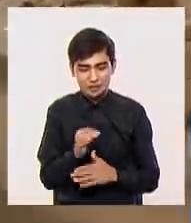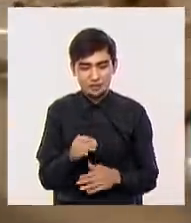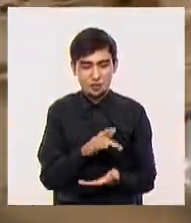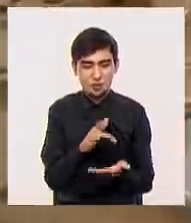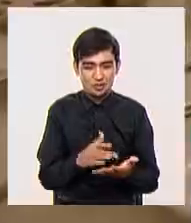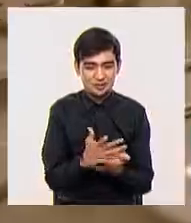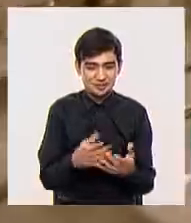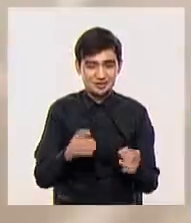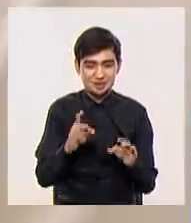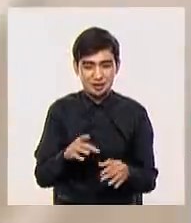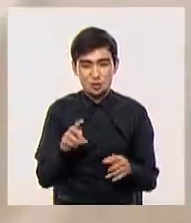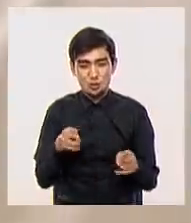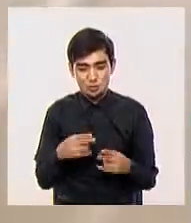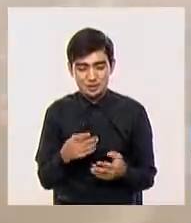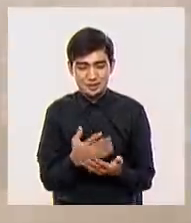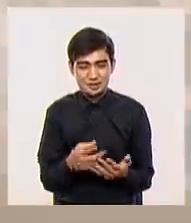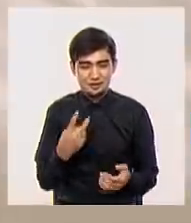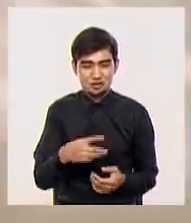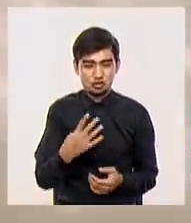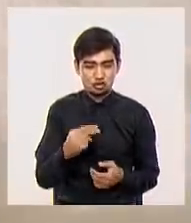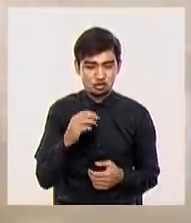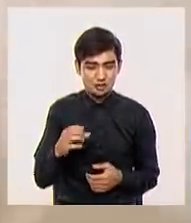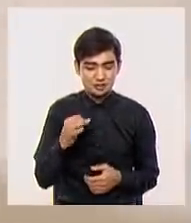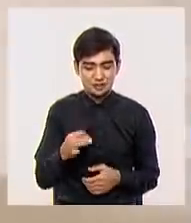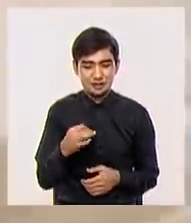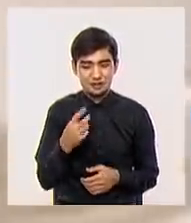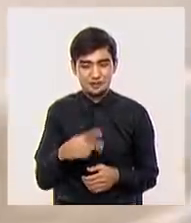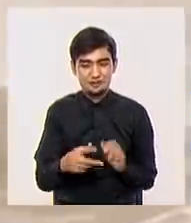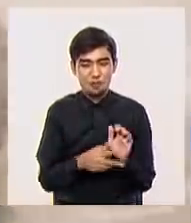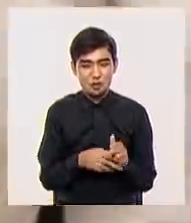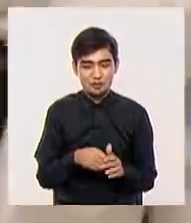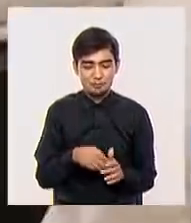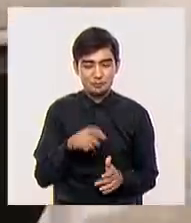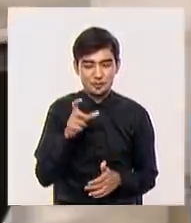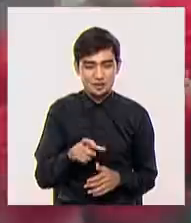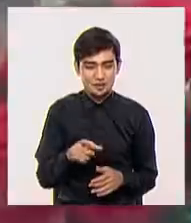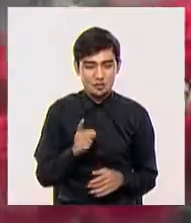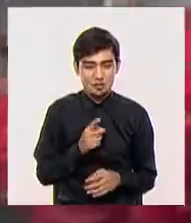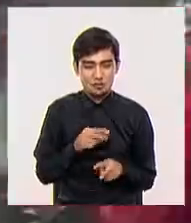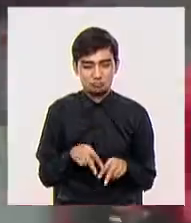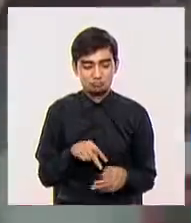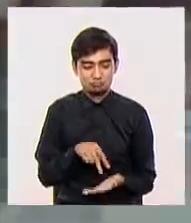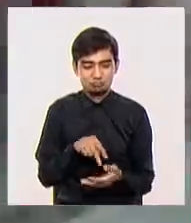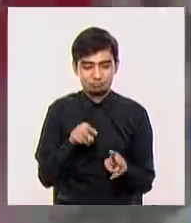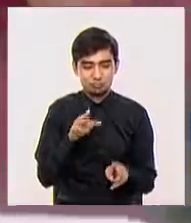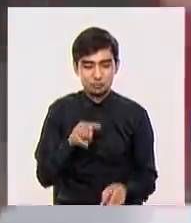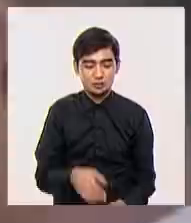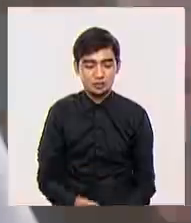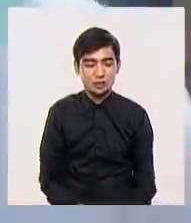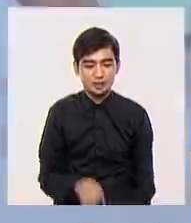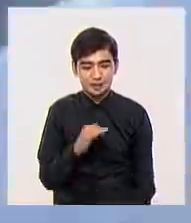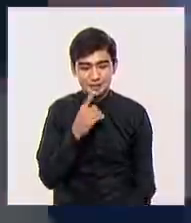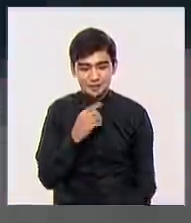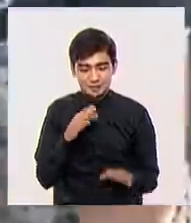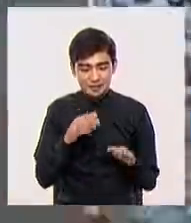қаладағы мейрамханалар мен клубтарда 24 сағат бойы 28 жаяу патрульдік жасақ күзетеді. Қызыл